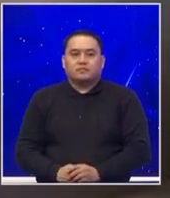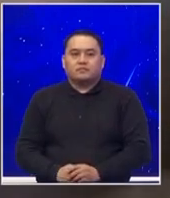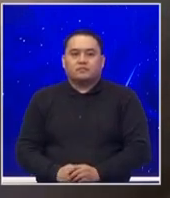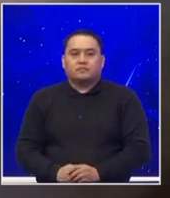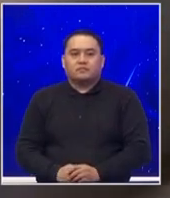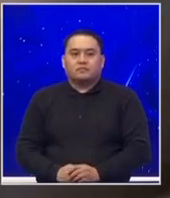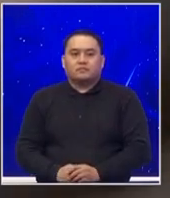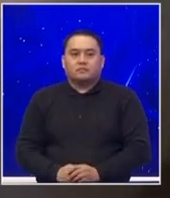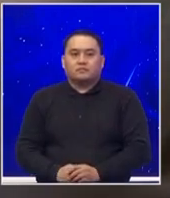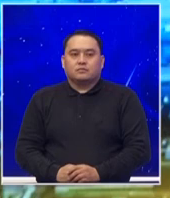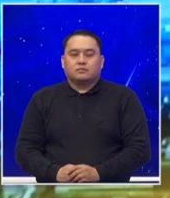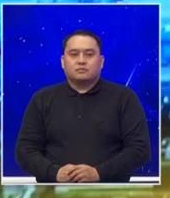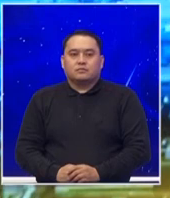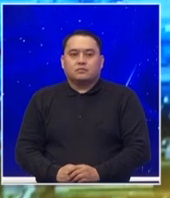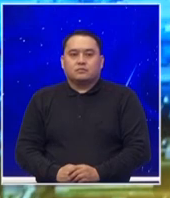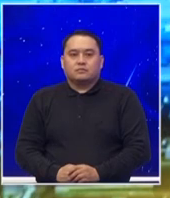Жетісу телеарнасы.